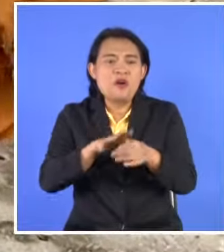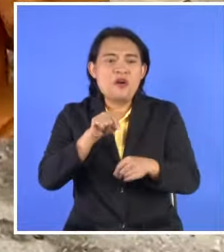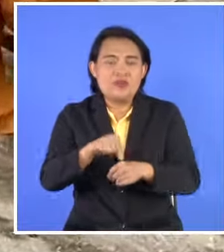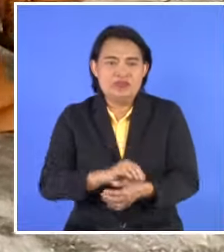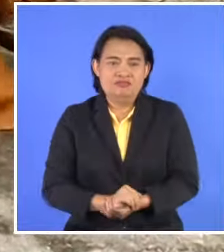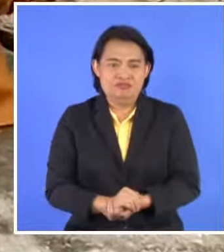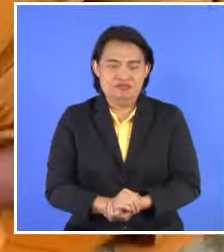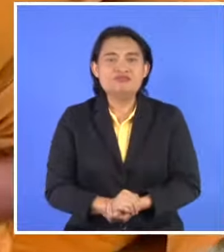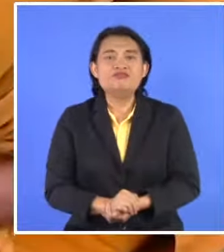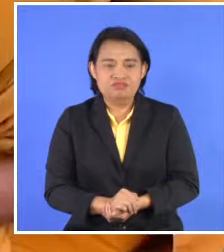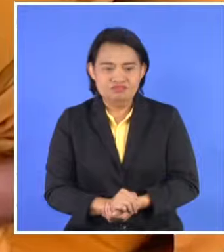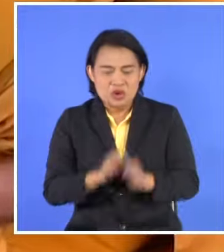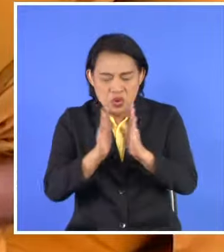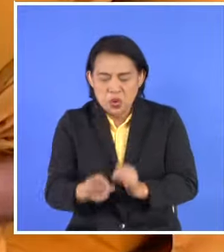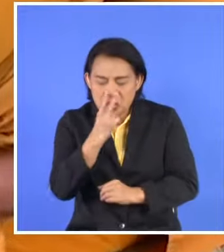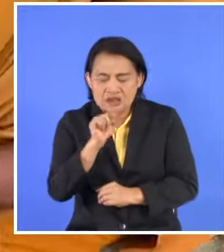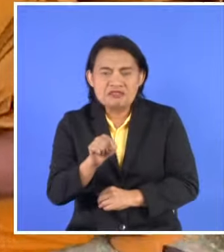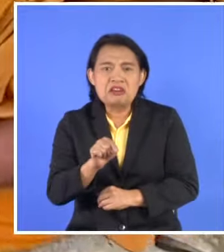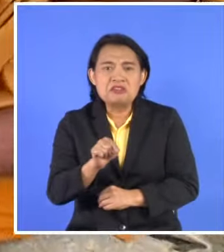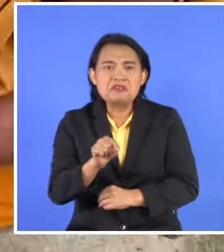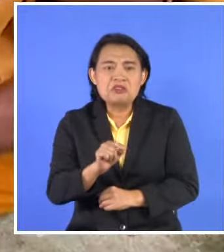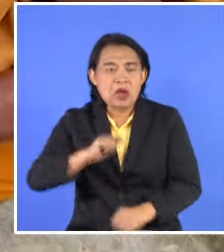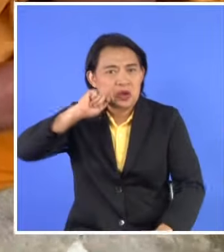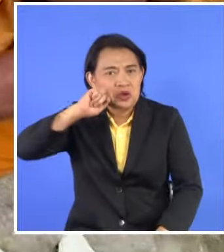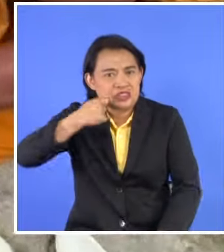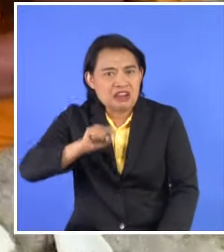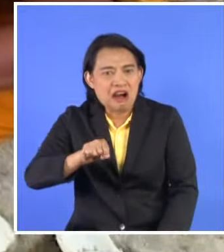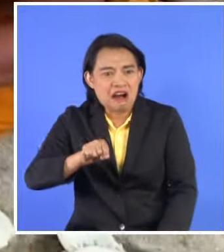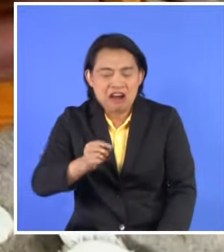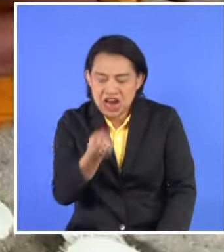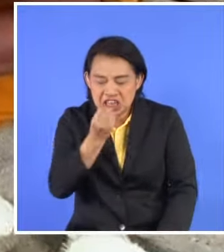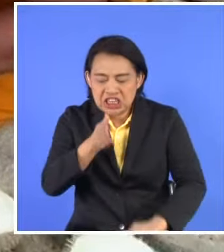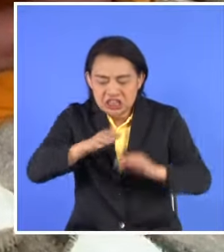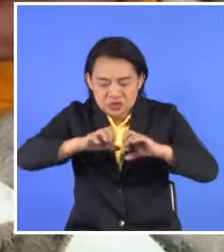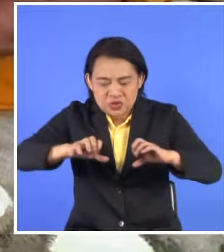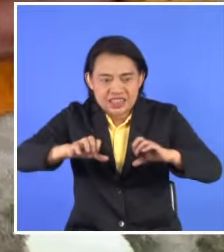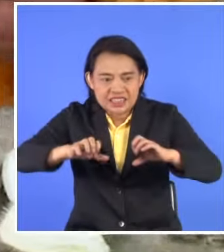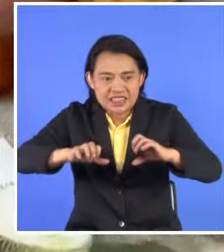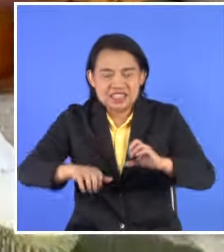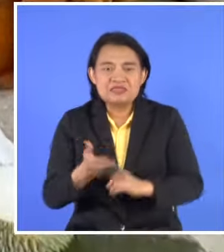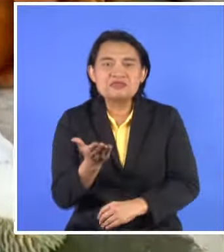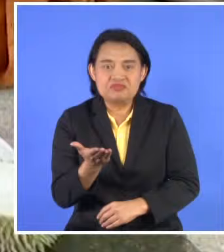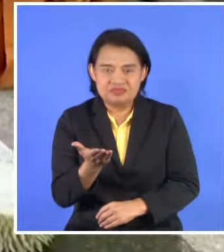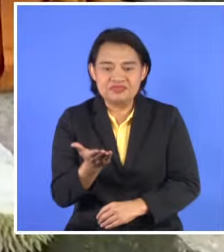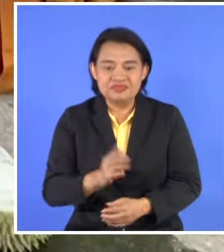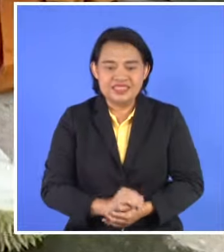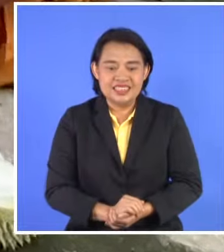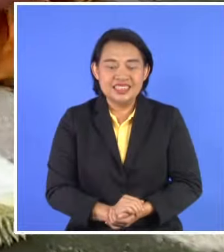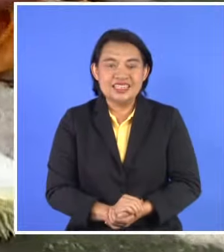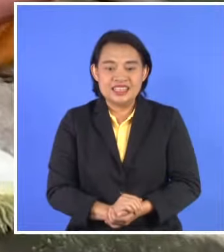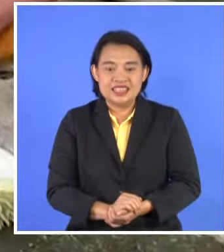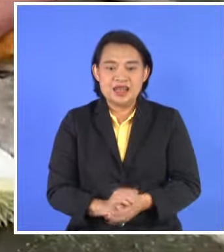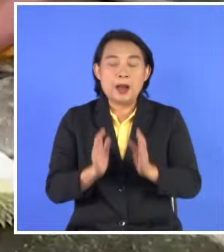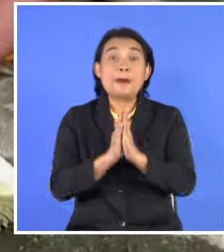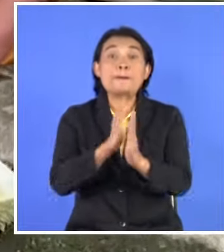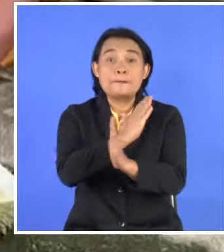คนยังยังอิจฉาเลยอิจฉาหมูป่านี่เจ้าแพนเค้กอู้ยตุ้มตตุ้มตุ้ยเหลือเกินอนี่ก็มีพระเนี่ยท่าน